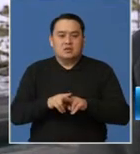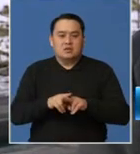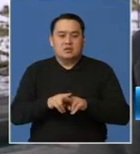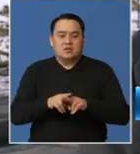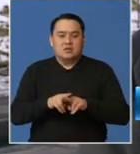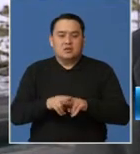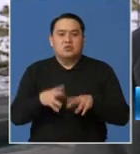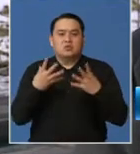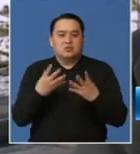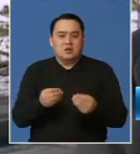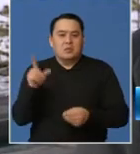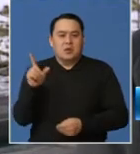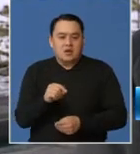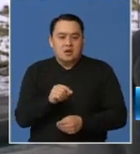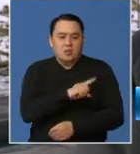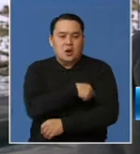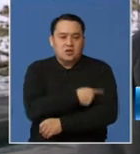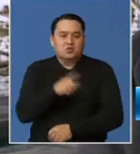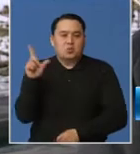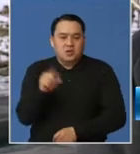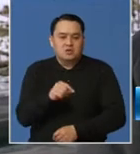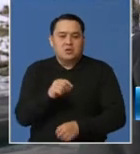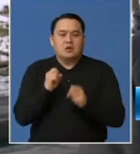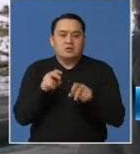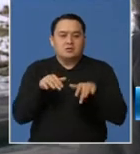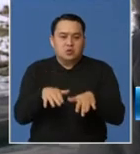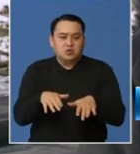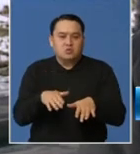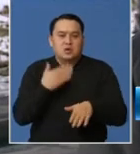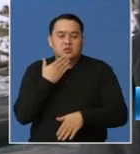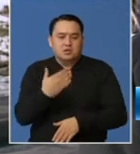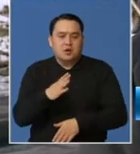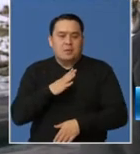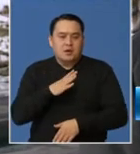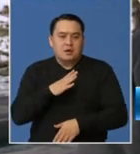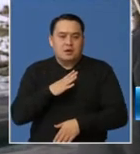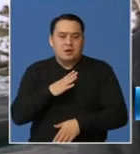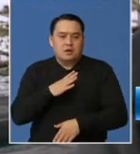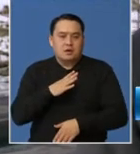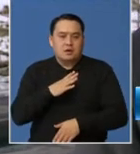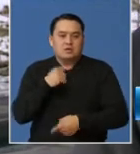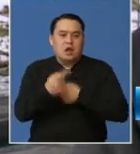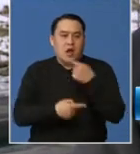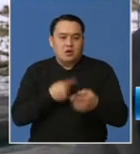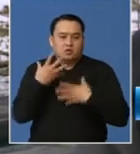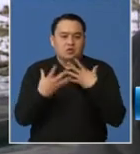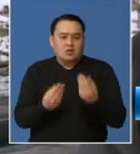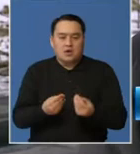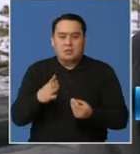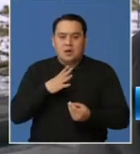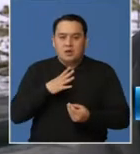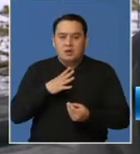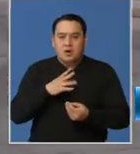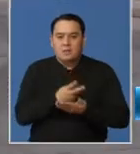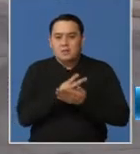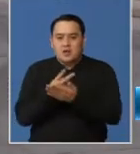тот же день приезжали, вот в реанимацию приезжали, когда вот он в реанимации был. На следующий день уже, когда на